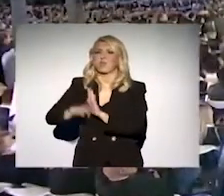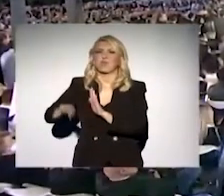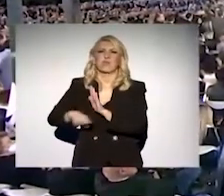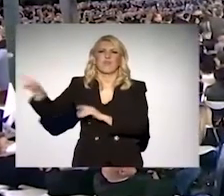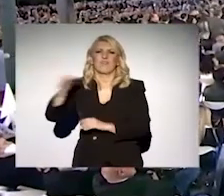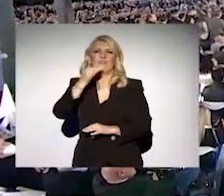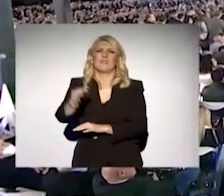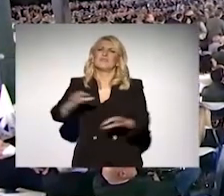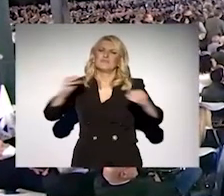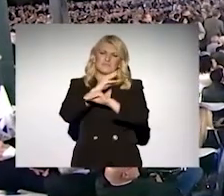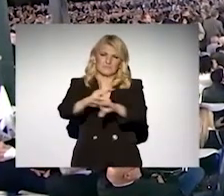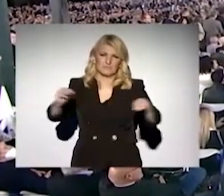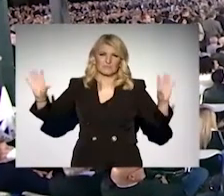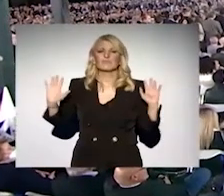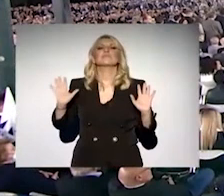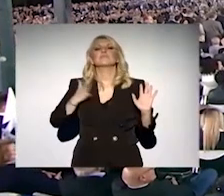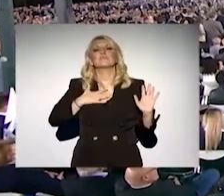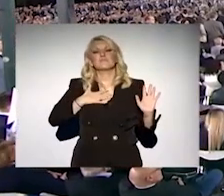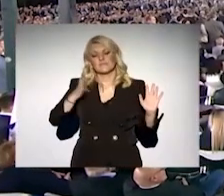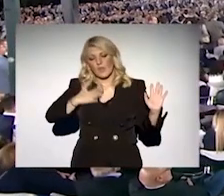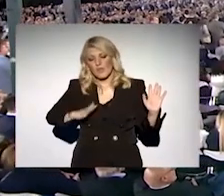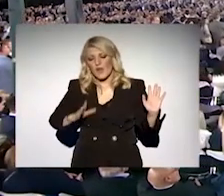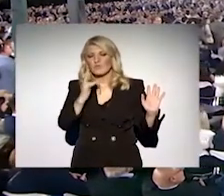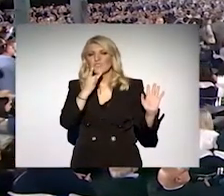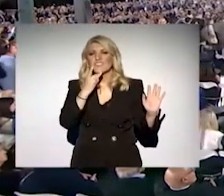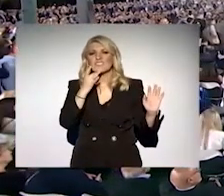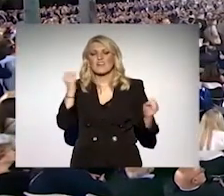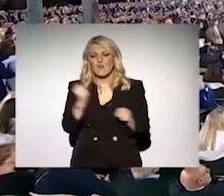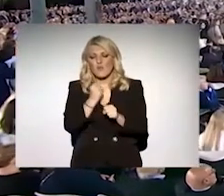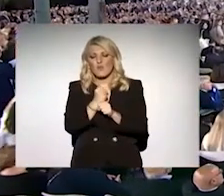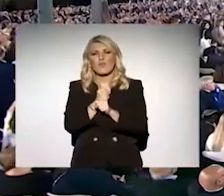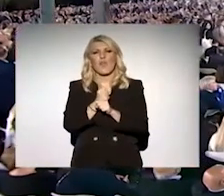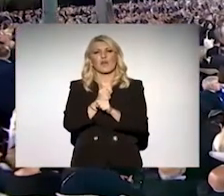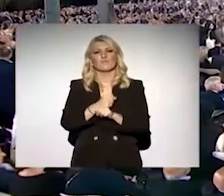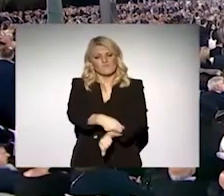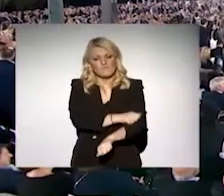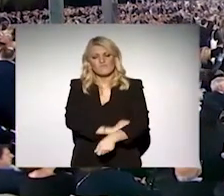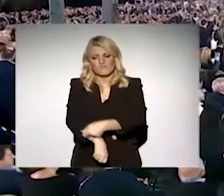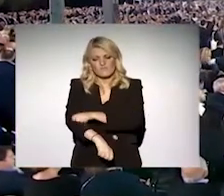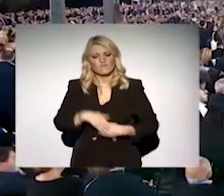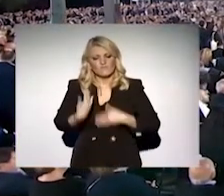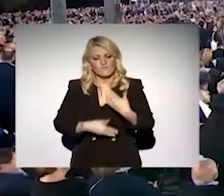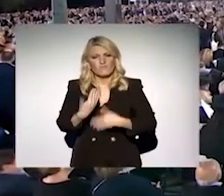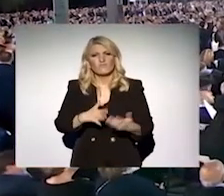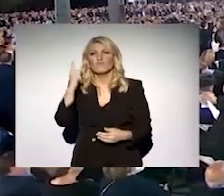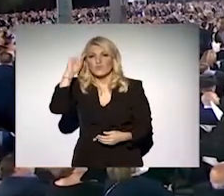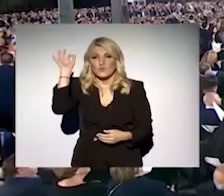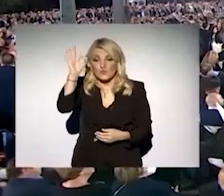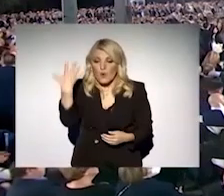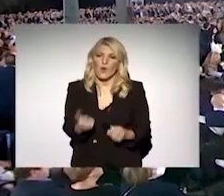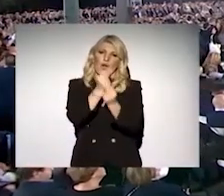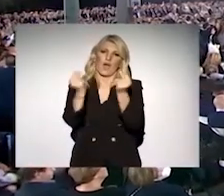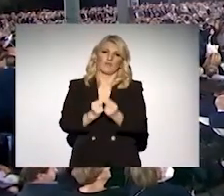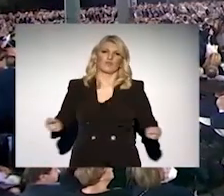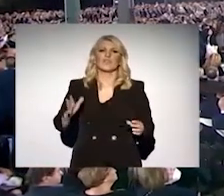συμπίπτει με τα 50 χρόνια της πορείας της μεγάλης κεντροδεξιάς παράταξης, της παράταξης που